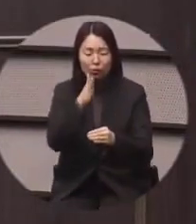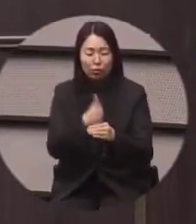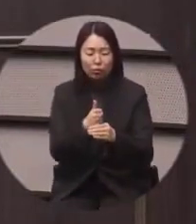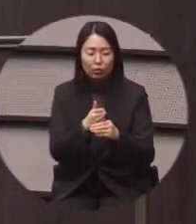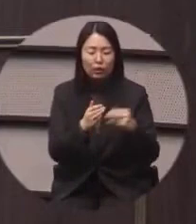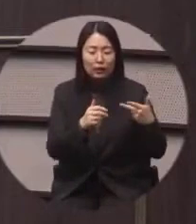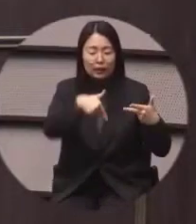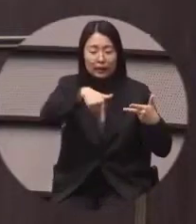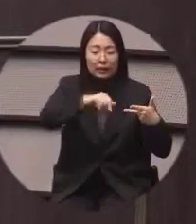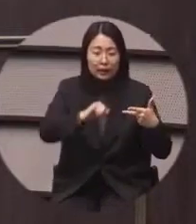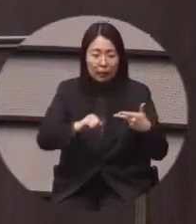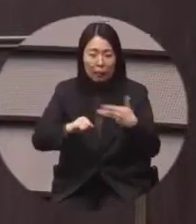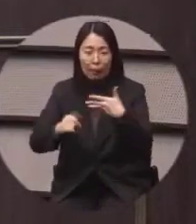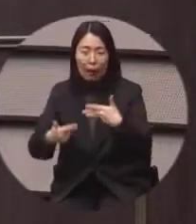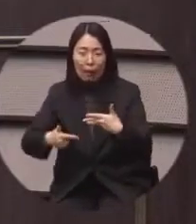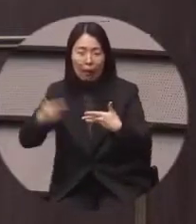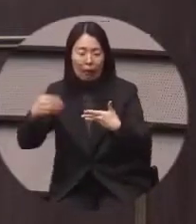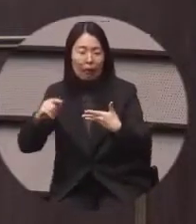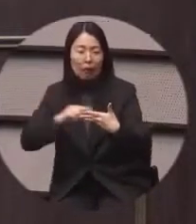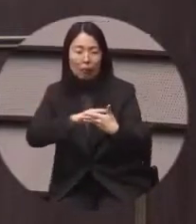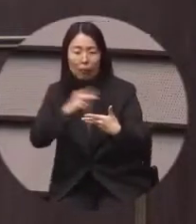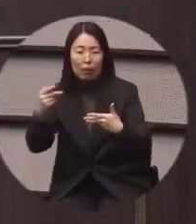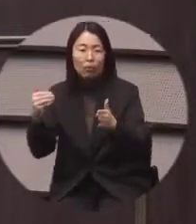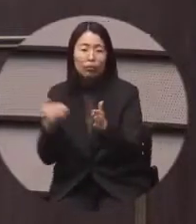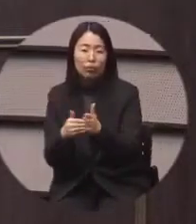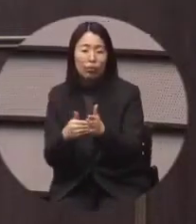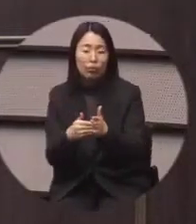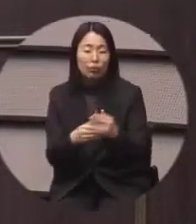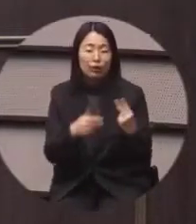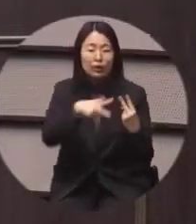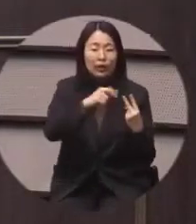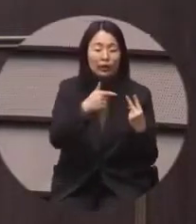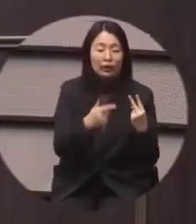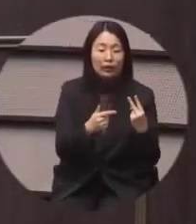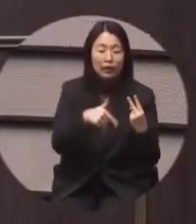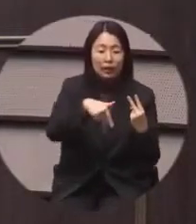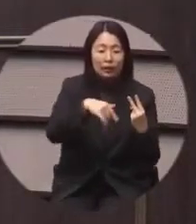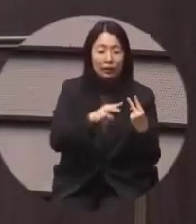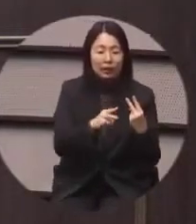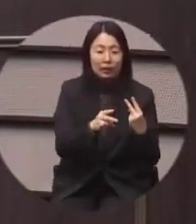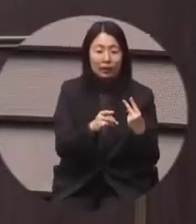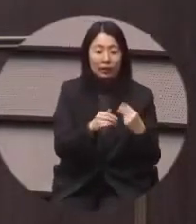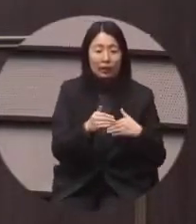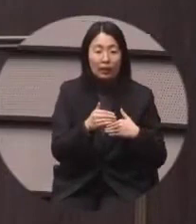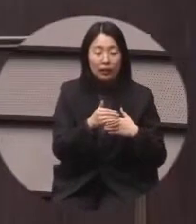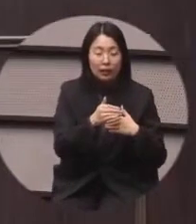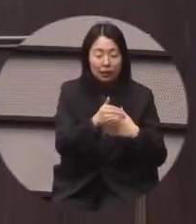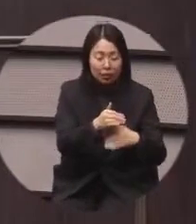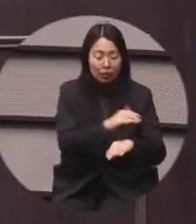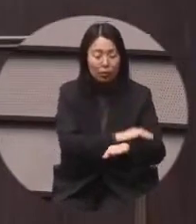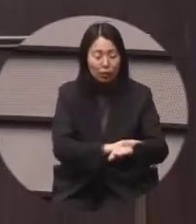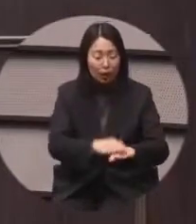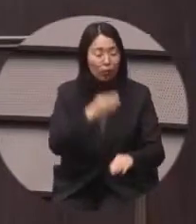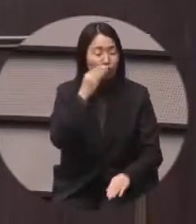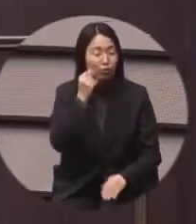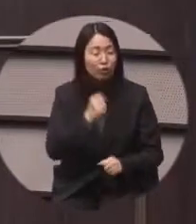넘어왔고, 광주 곤지암 역세권 2단계 도시개발 사업은 차근차근 잘 진행되는 것으로만 알고